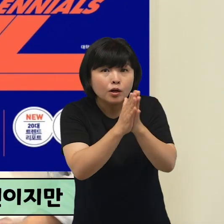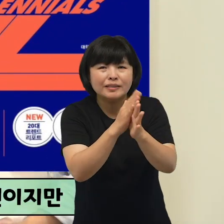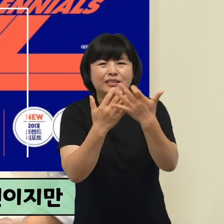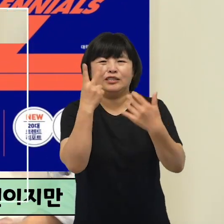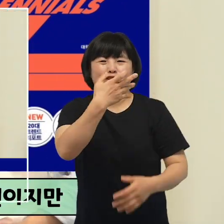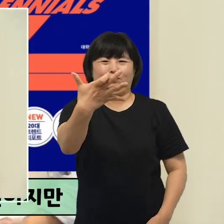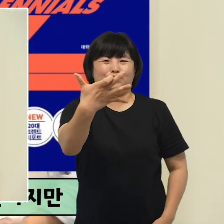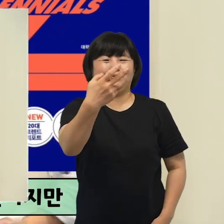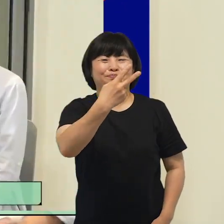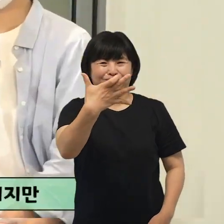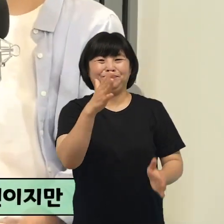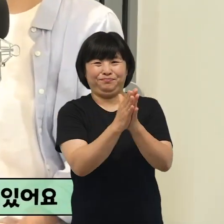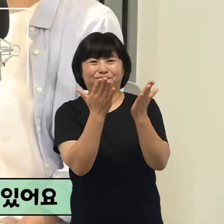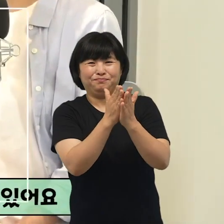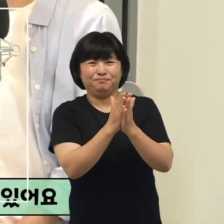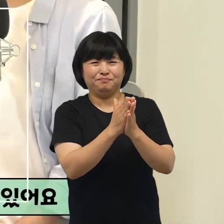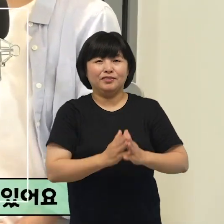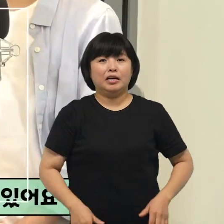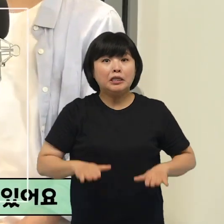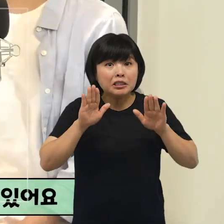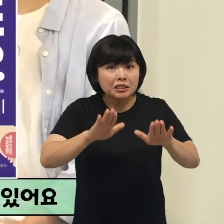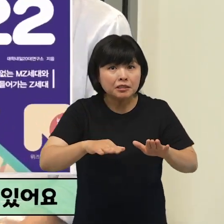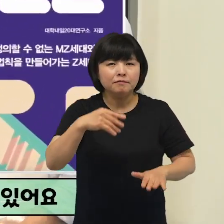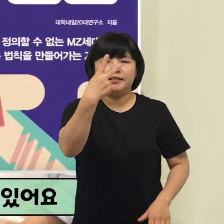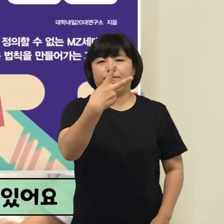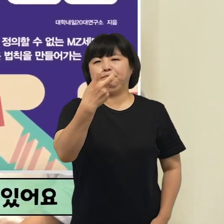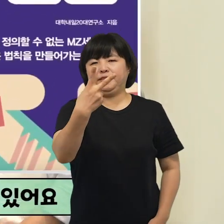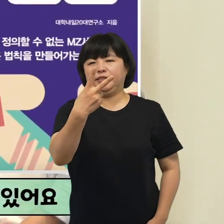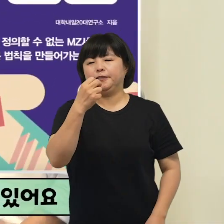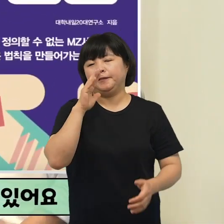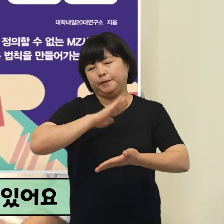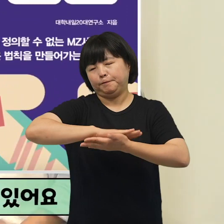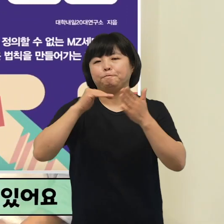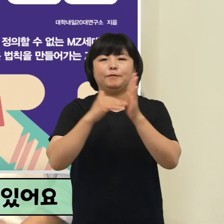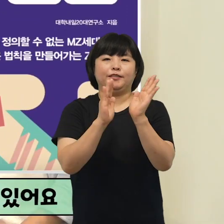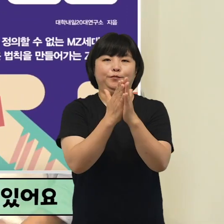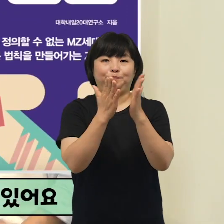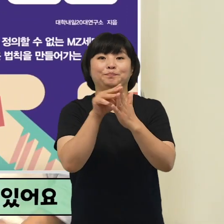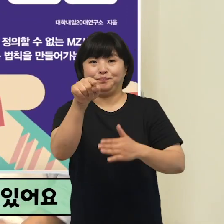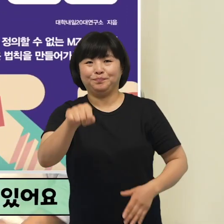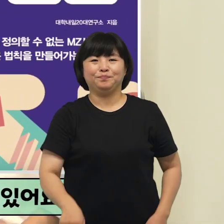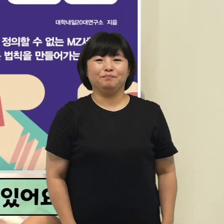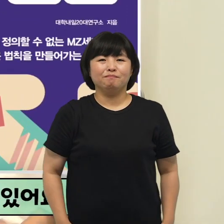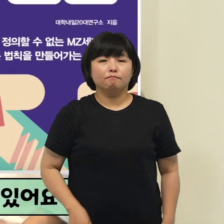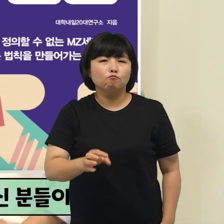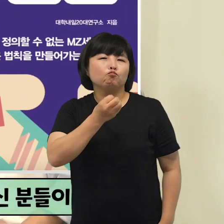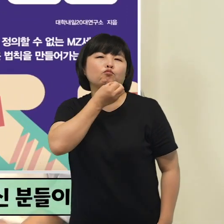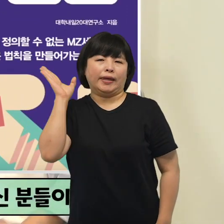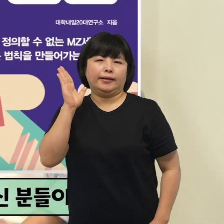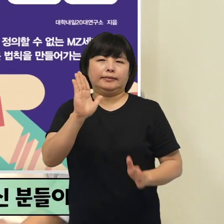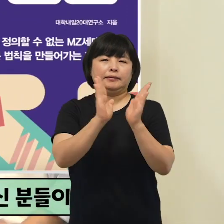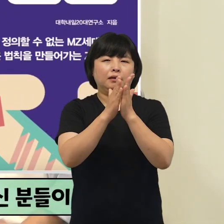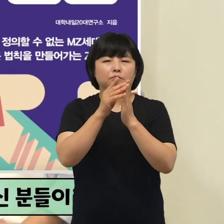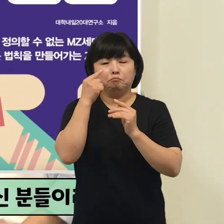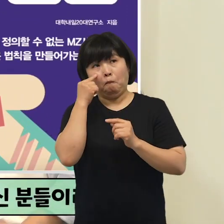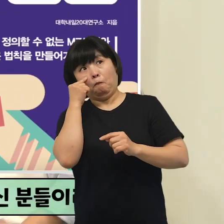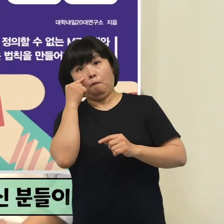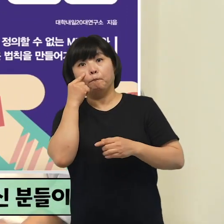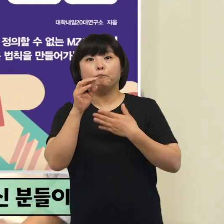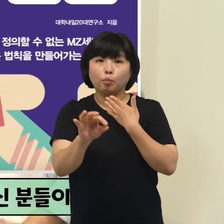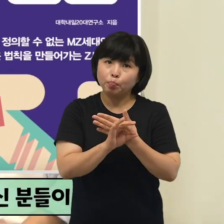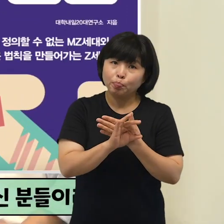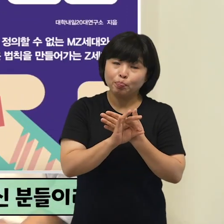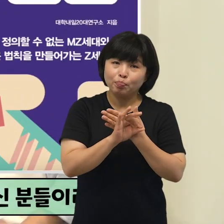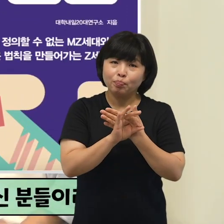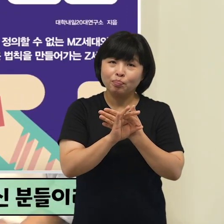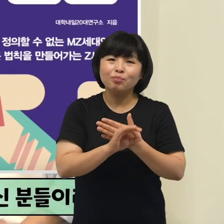19년 버전이지만 네. 사실 2022년도로 출판된 책이 있어요. 이게 트렌드 관련 서적을